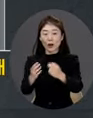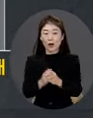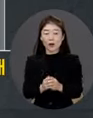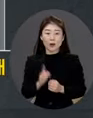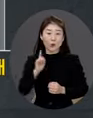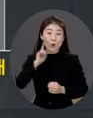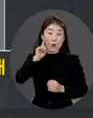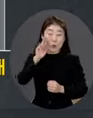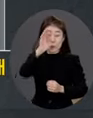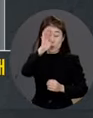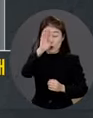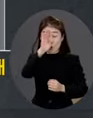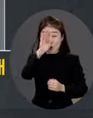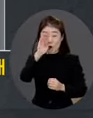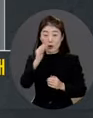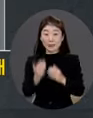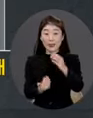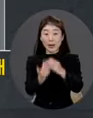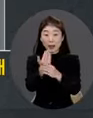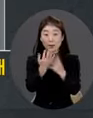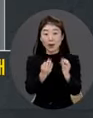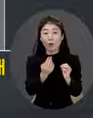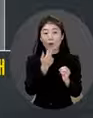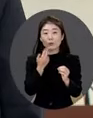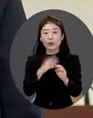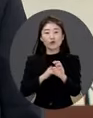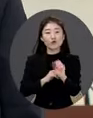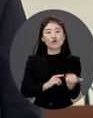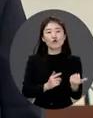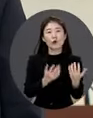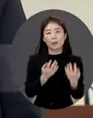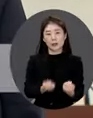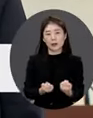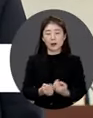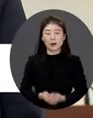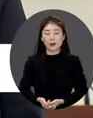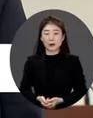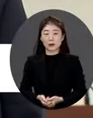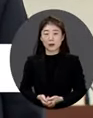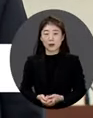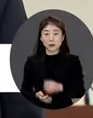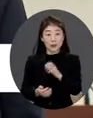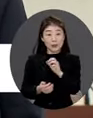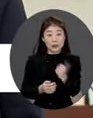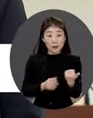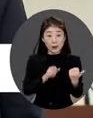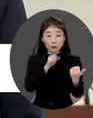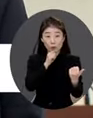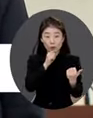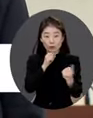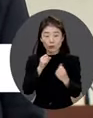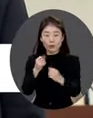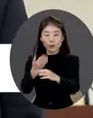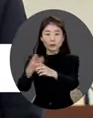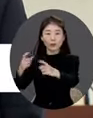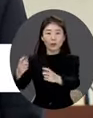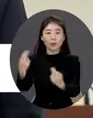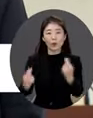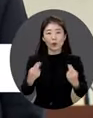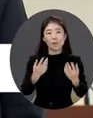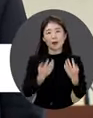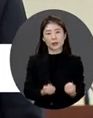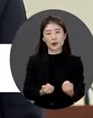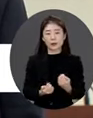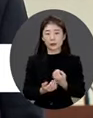질환 유병률은 낮은 반면 사망률은 높습니다 키 메시의 상황 유리 다른 접근 없습니다 이것은 김에 너